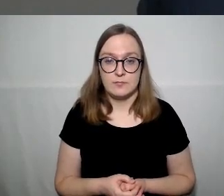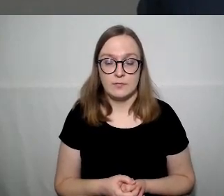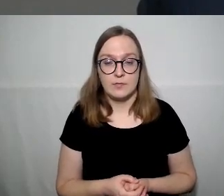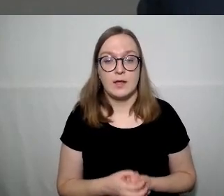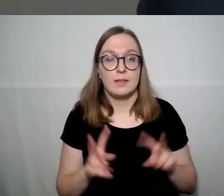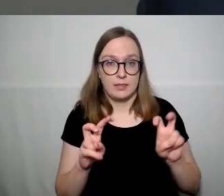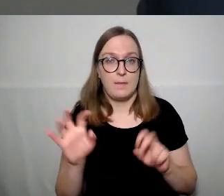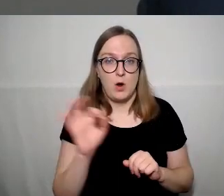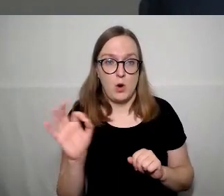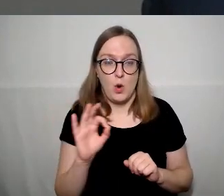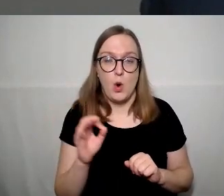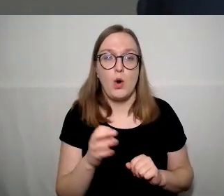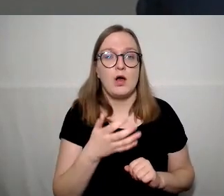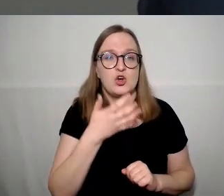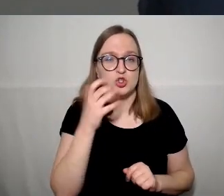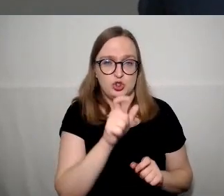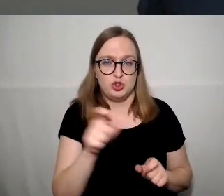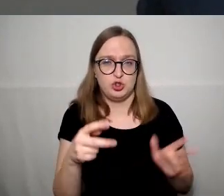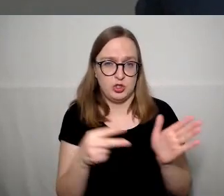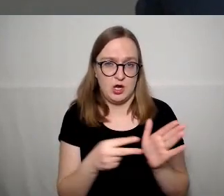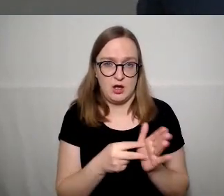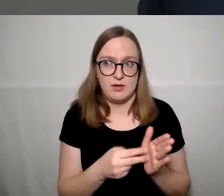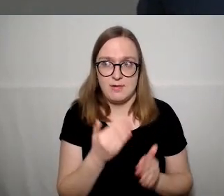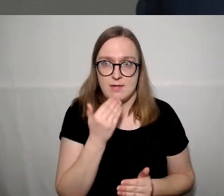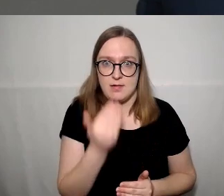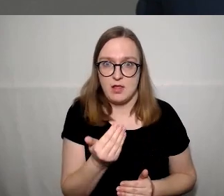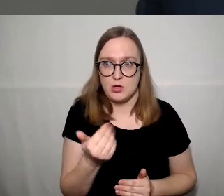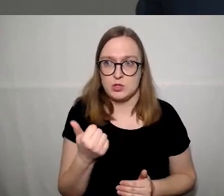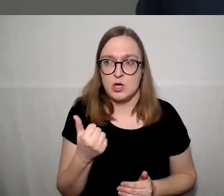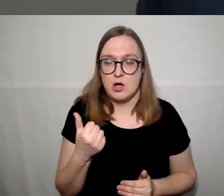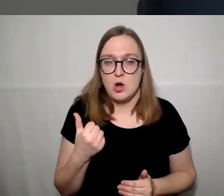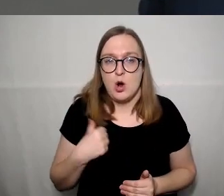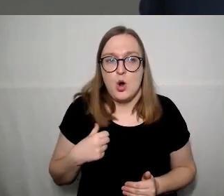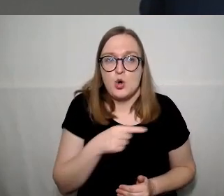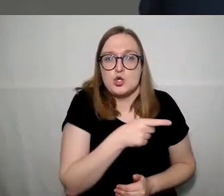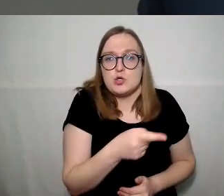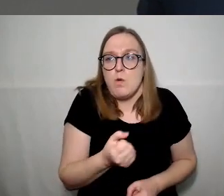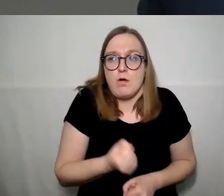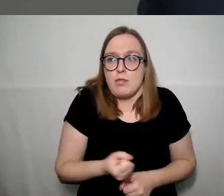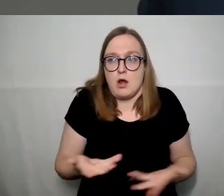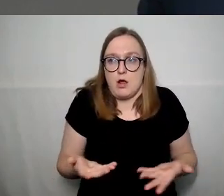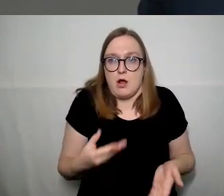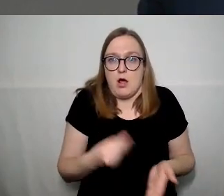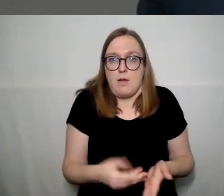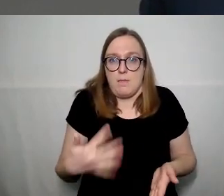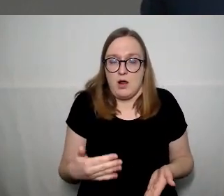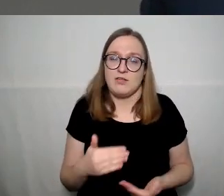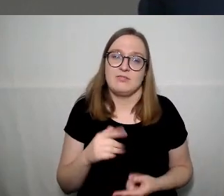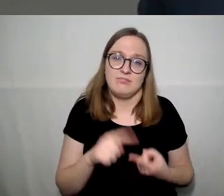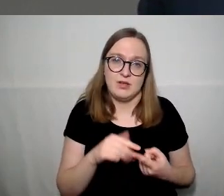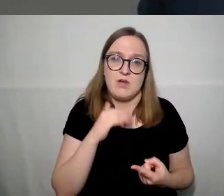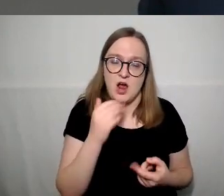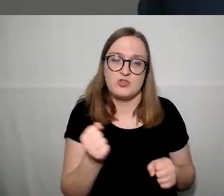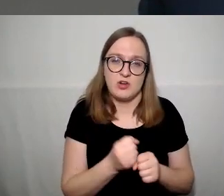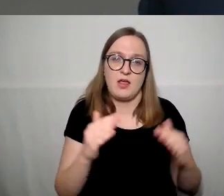Kalbant apie aukštą šildymo kainas, tai klausimas yra, o ką šiai dienai gyventojai daryti su tom kainom. Tai pirmiausia, aišku, renovacija yra tas būdas